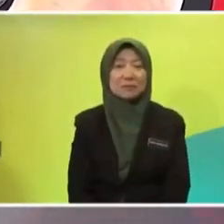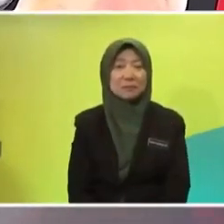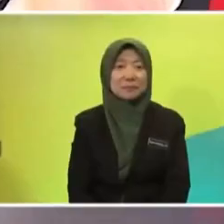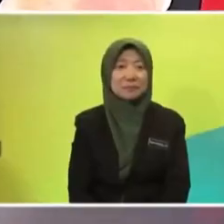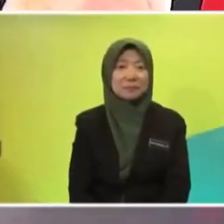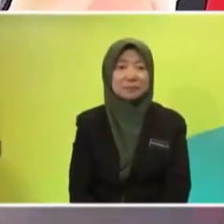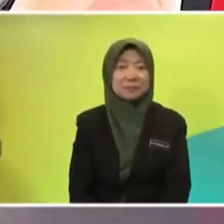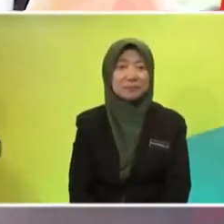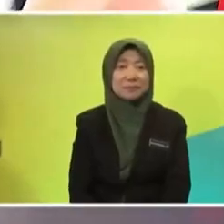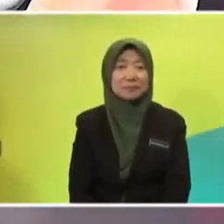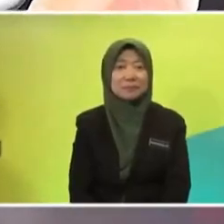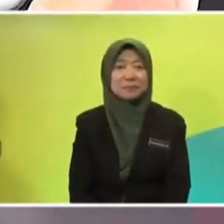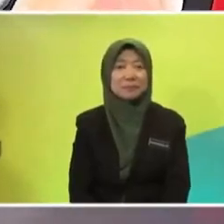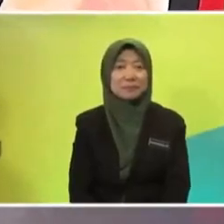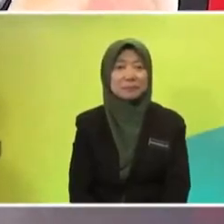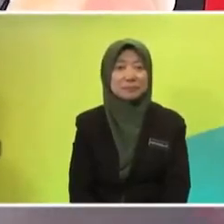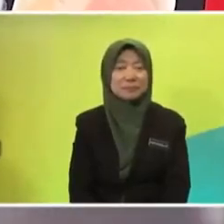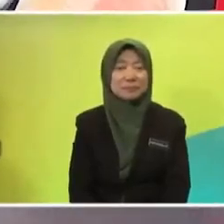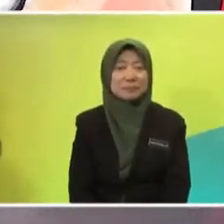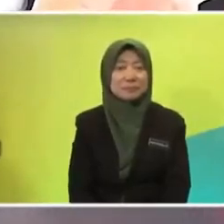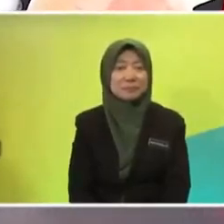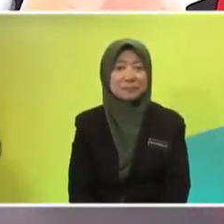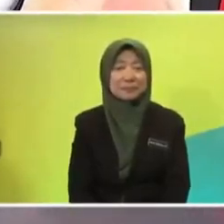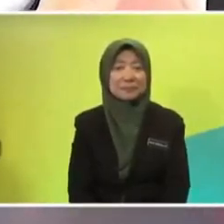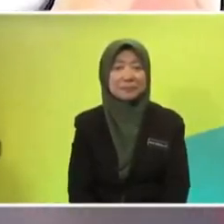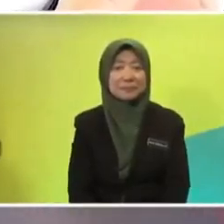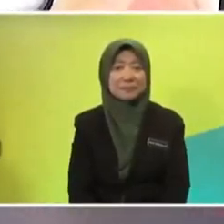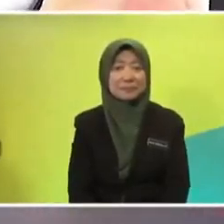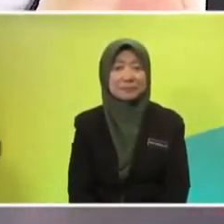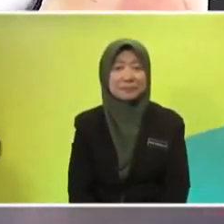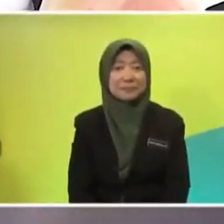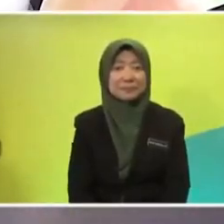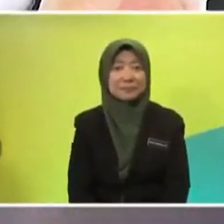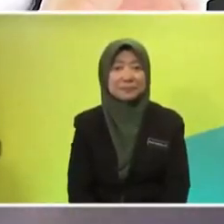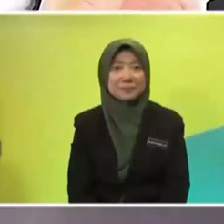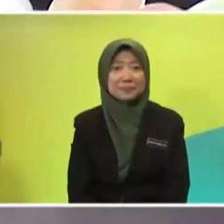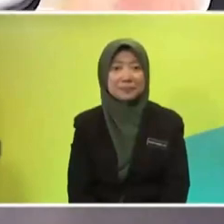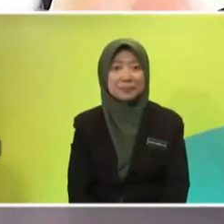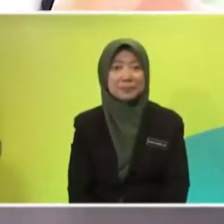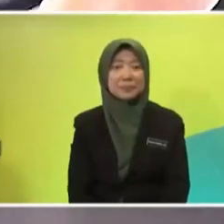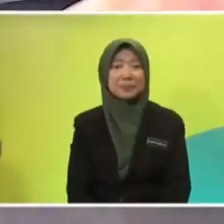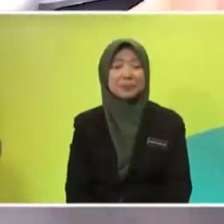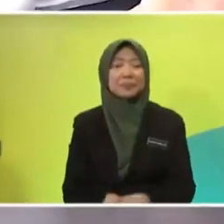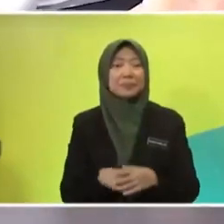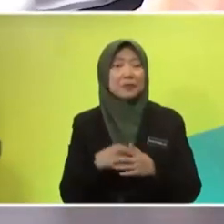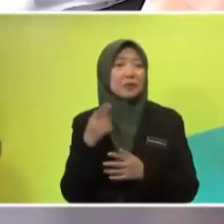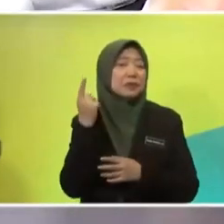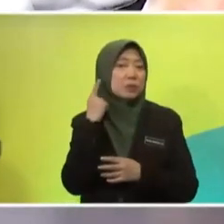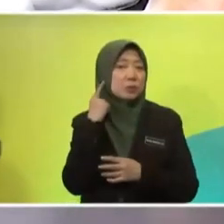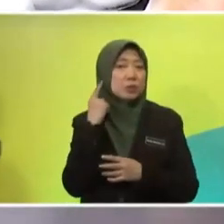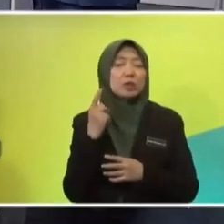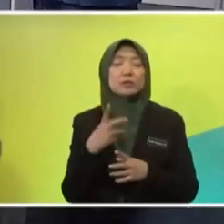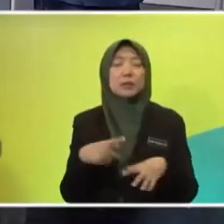Okey. Jadi saya cuba untuk siapkan. Maksudnya di telinganya juga? Sama,